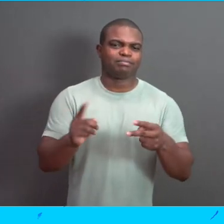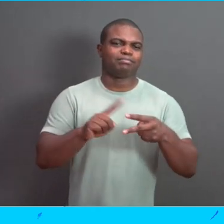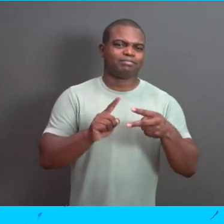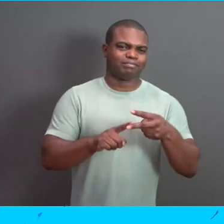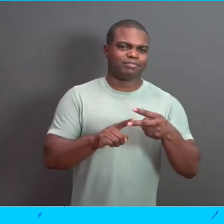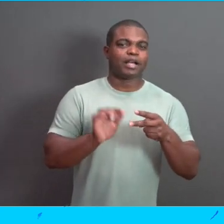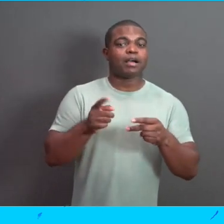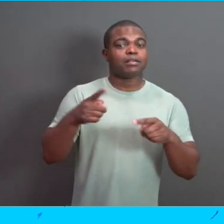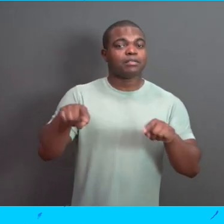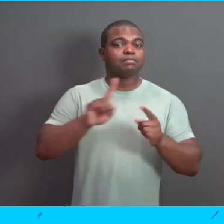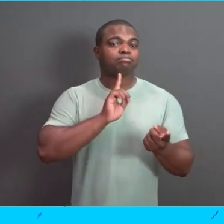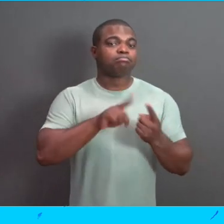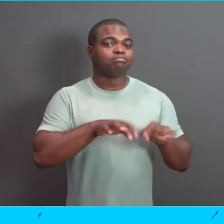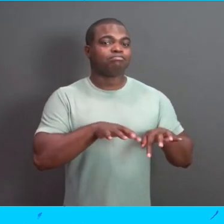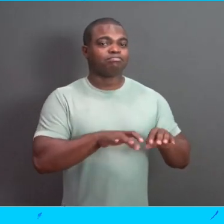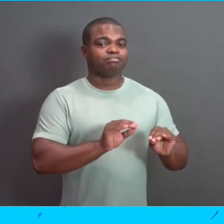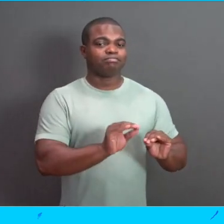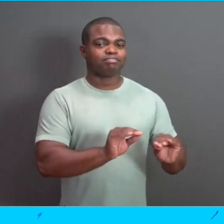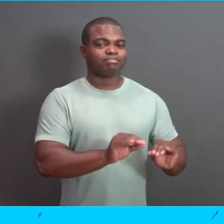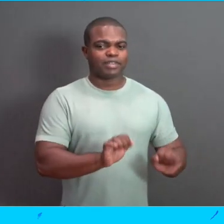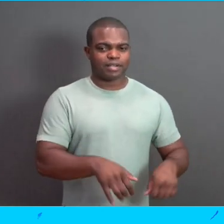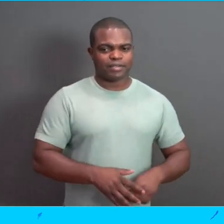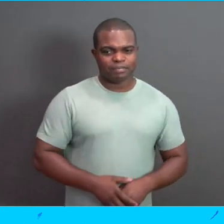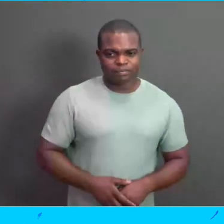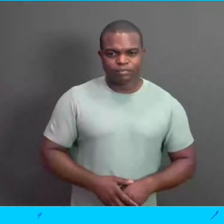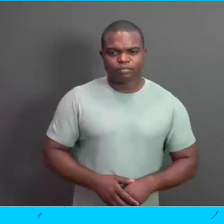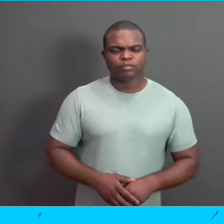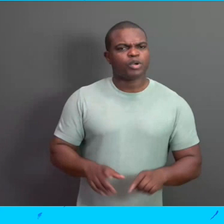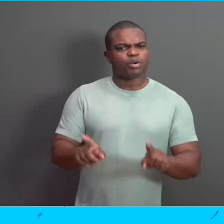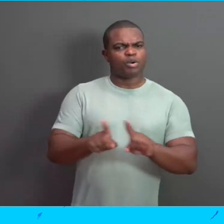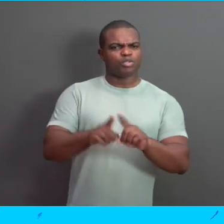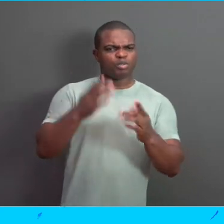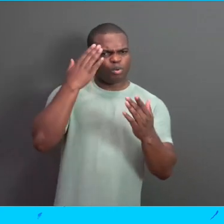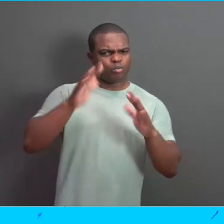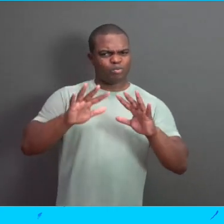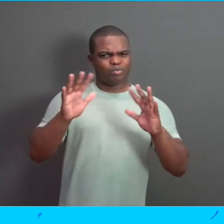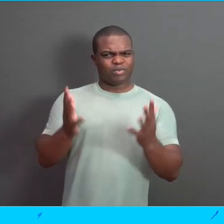Donc, qu'est-ce qui a fait de notre monde un monde incertain?